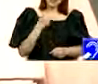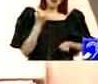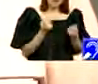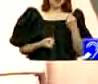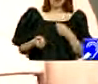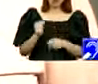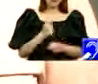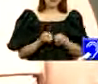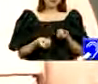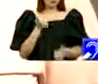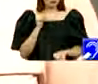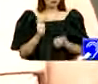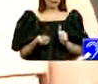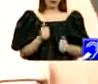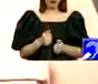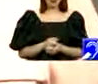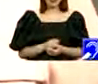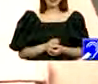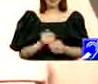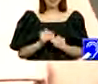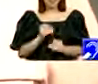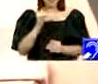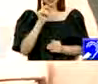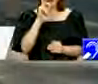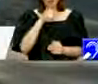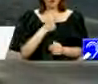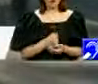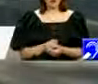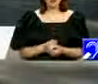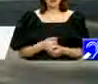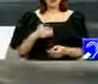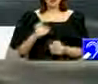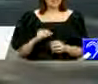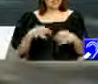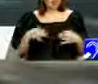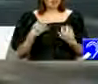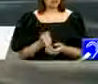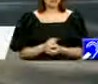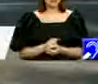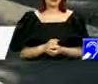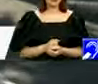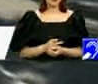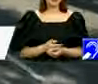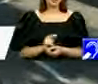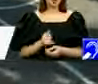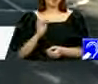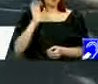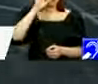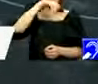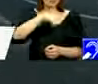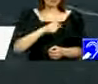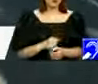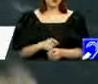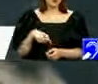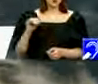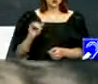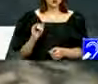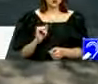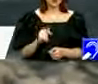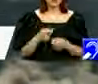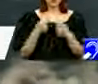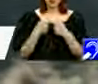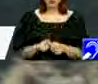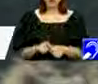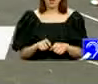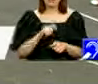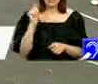să facem sport, să creștem frumos, să creștem sănătos prin intermediul basketului. Sunt copii veniți din toată țara, de